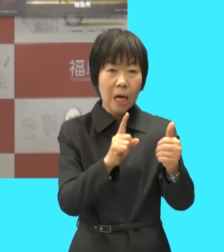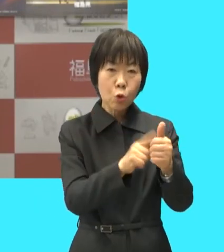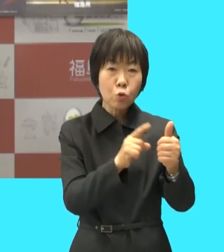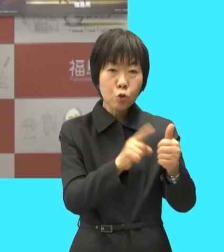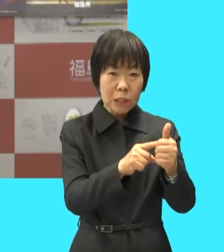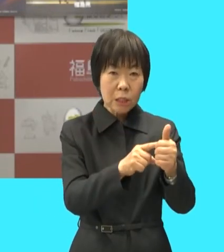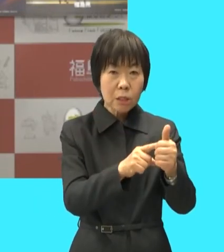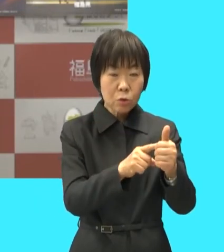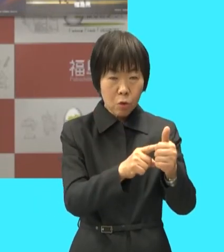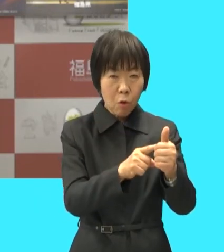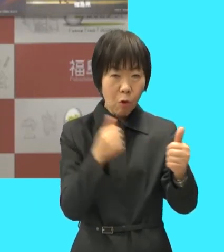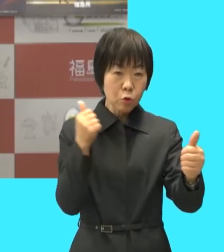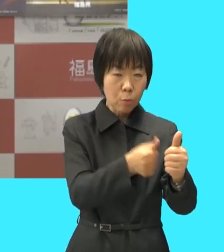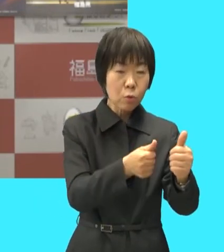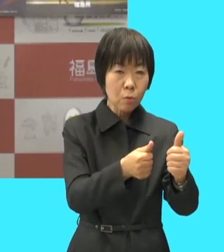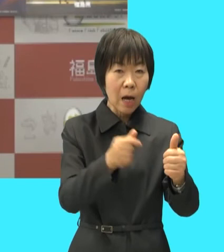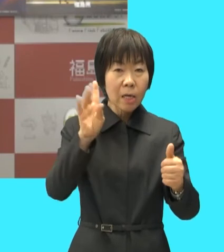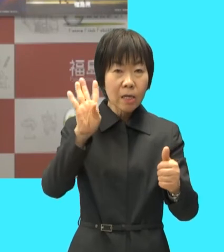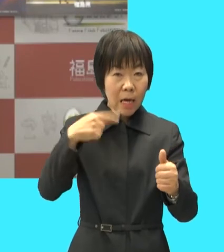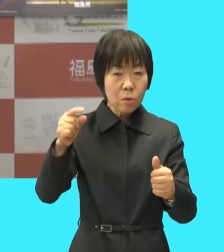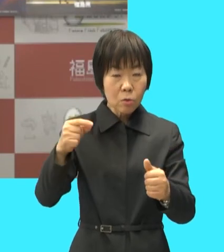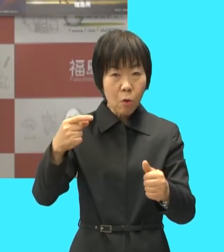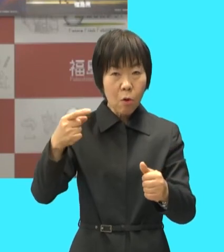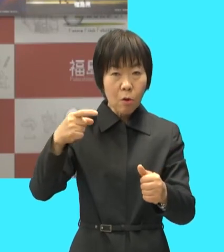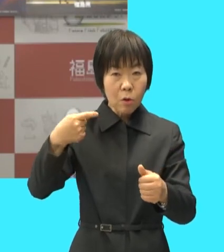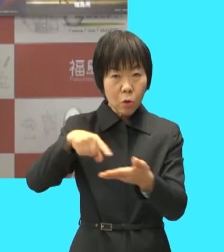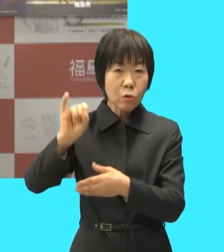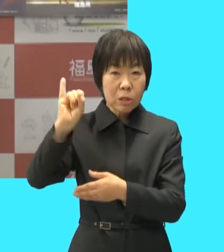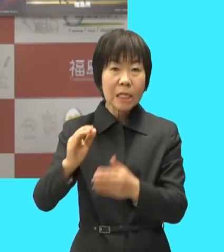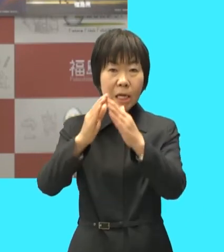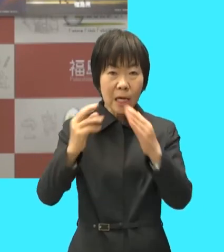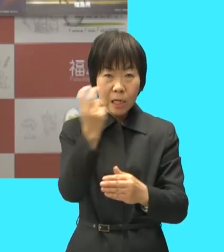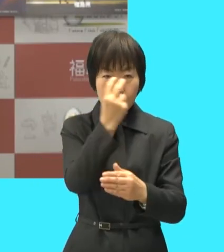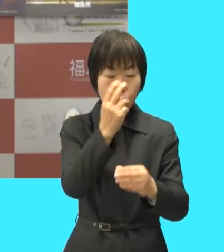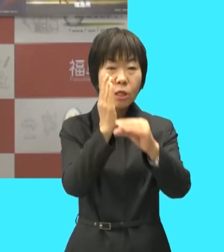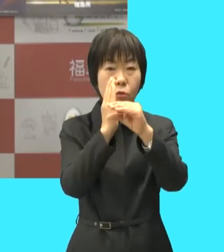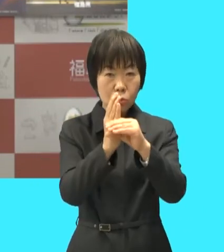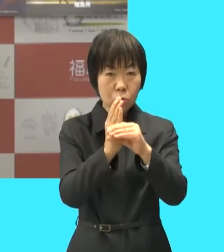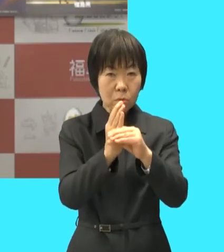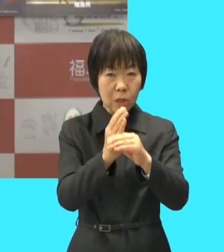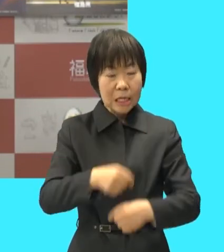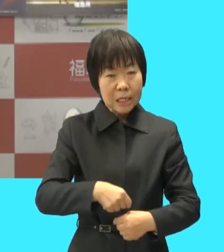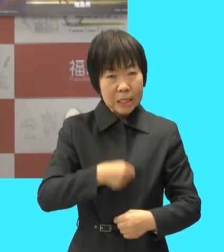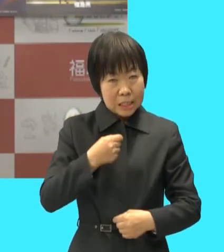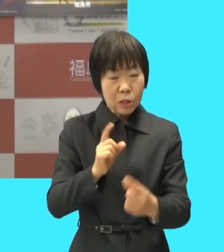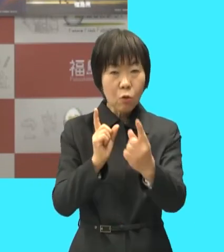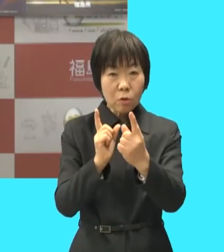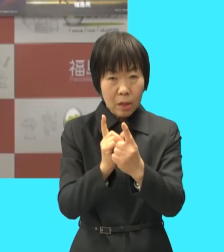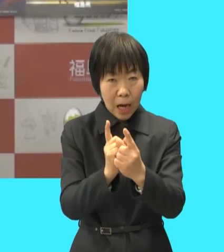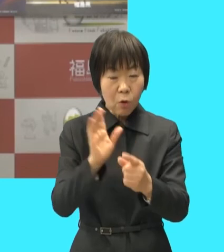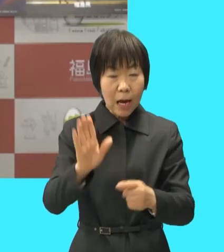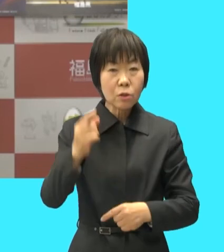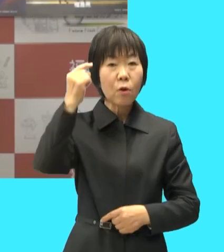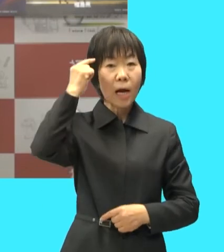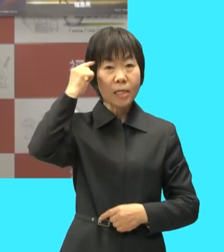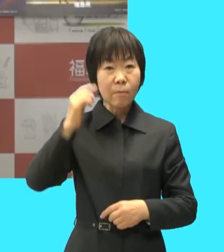への処分は県の教育委員会が調査中であります。厳正に対応されるものと考え